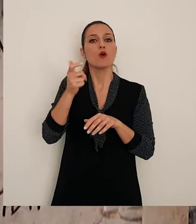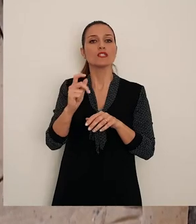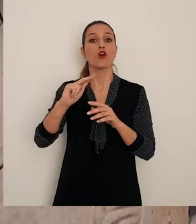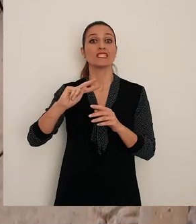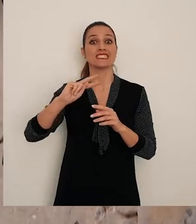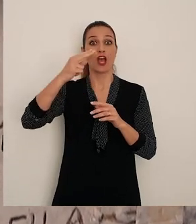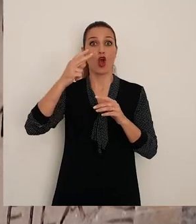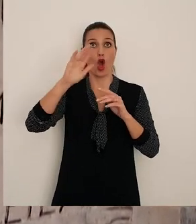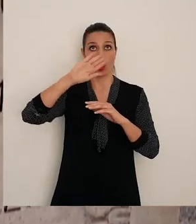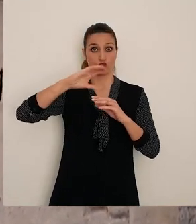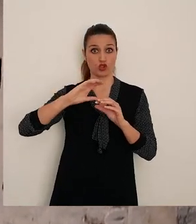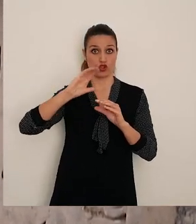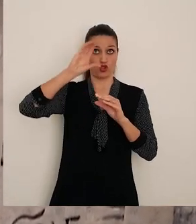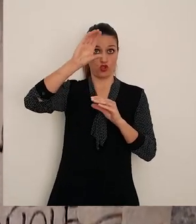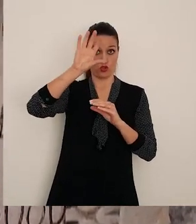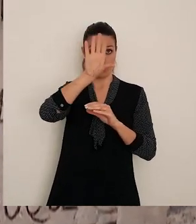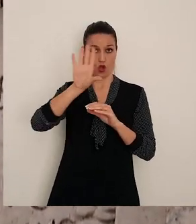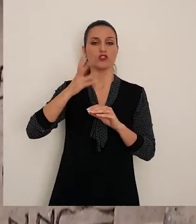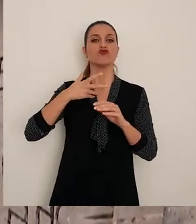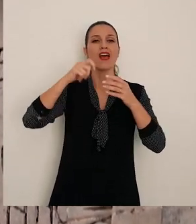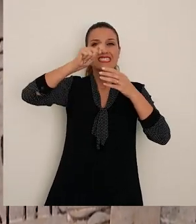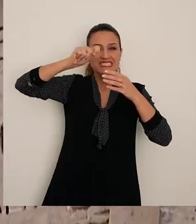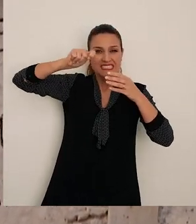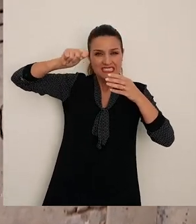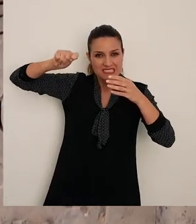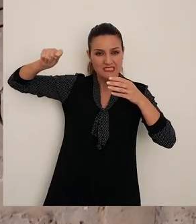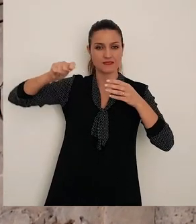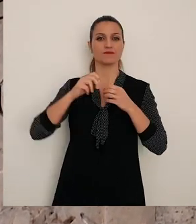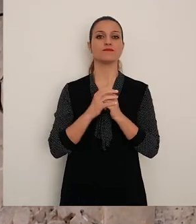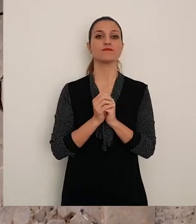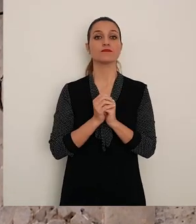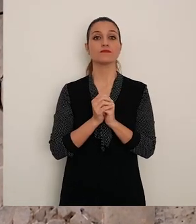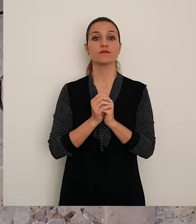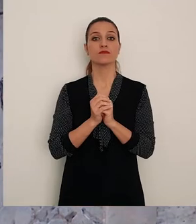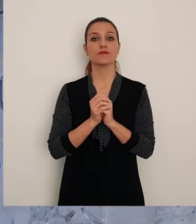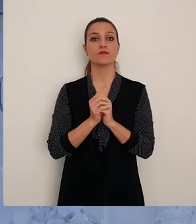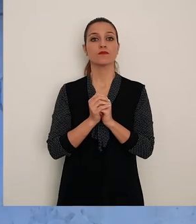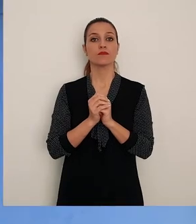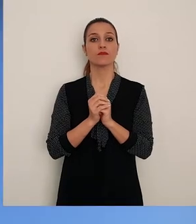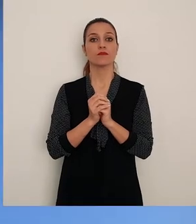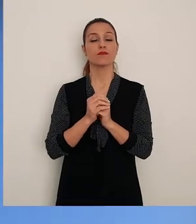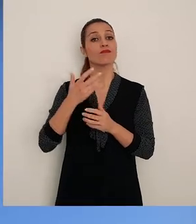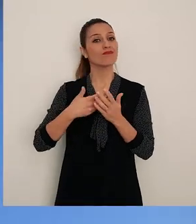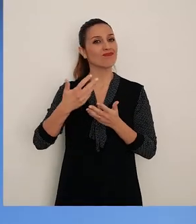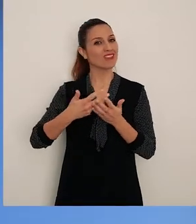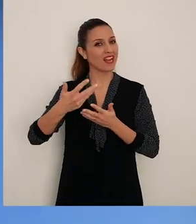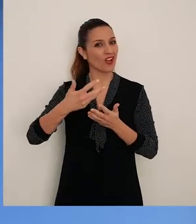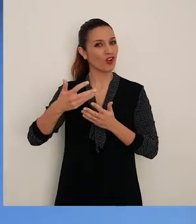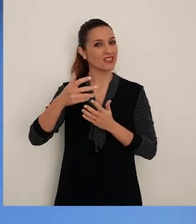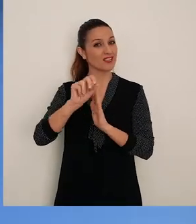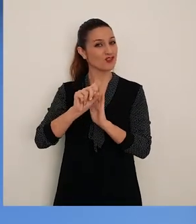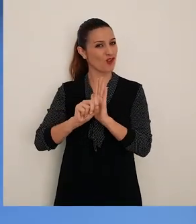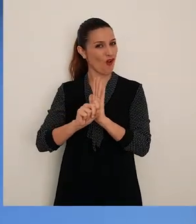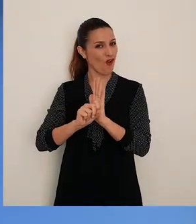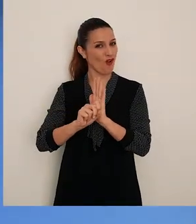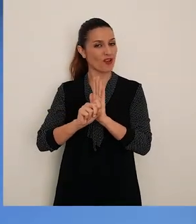iscrizioni latine presenti sul secondo ordine della torre. Secondo quanto racconta la